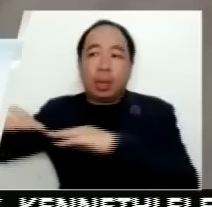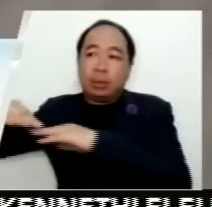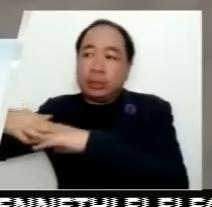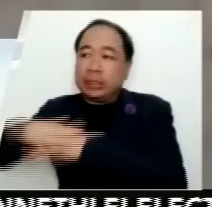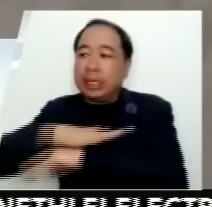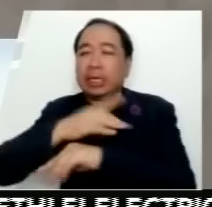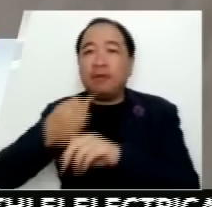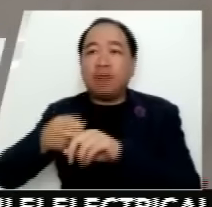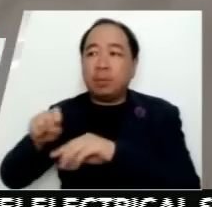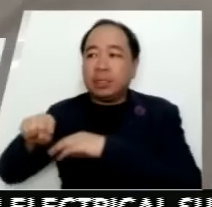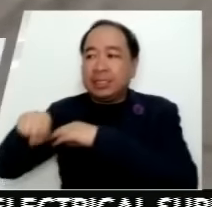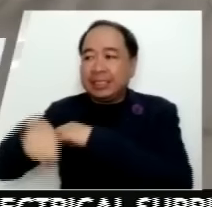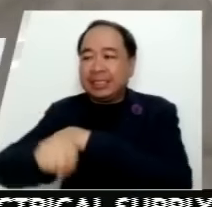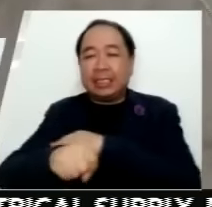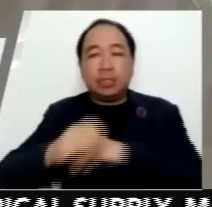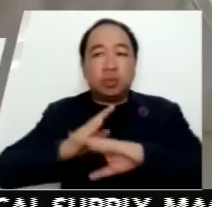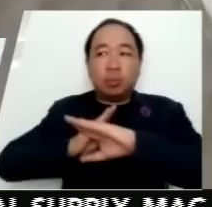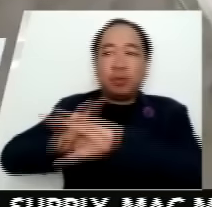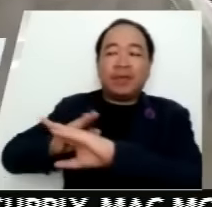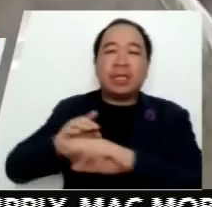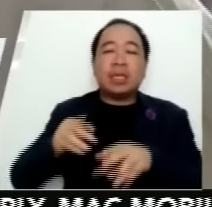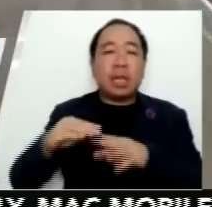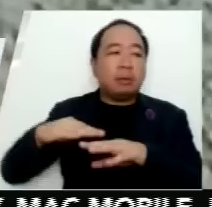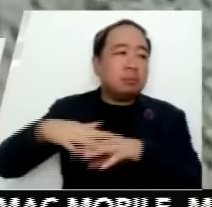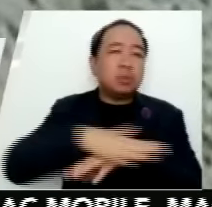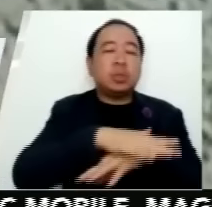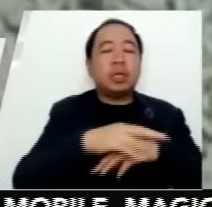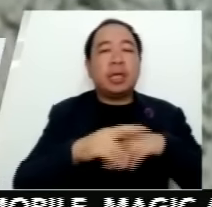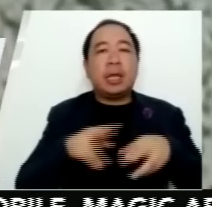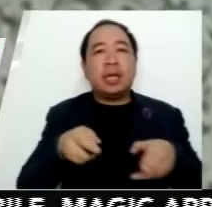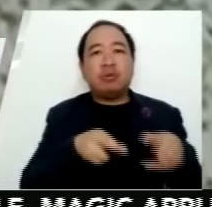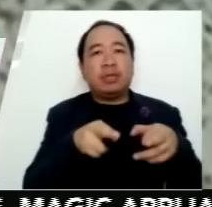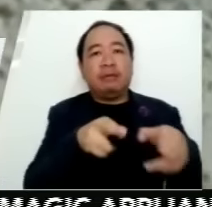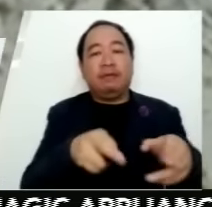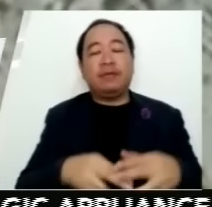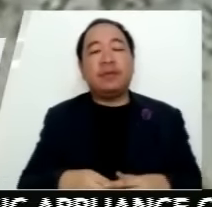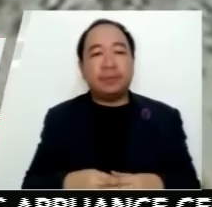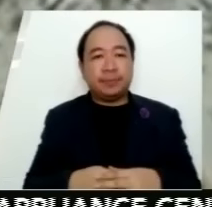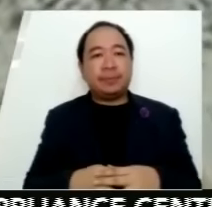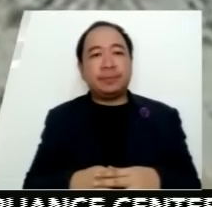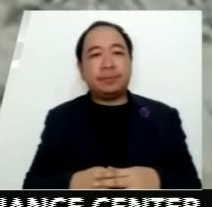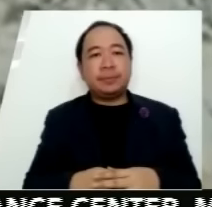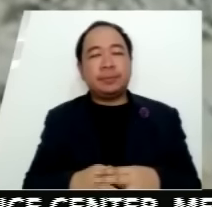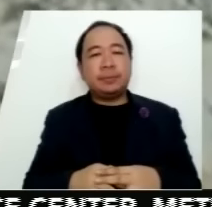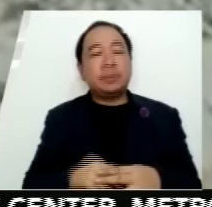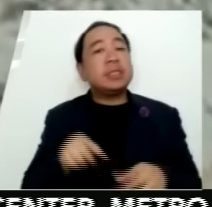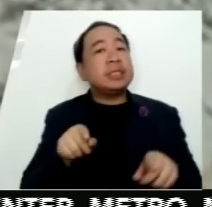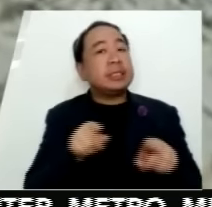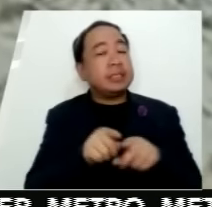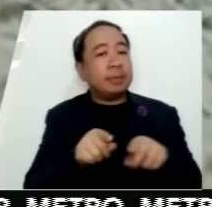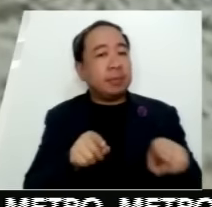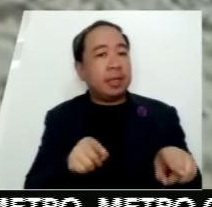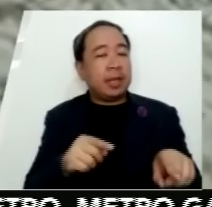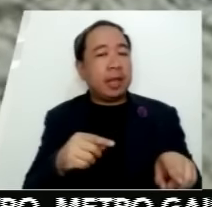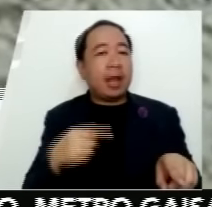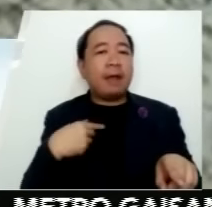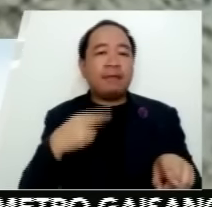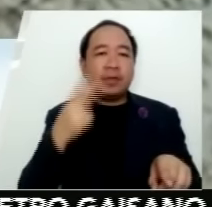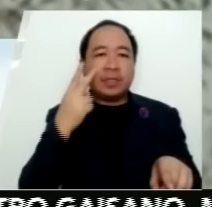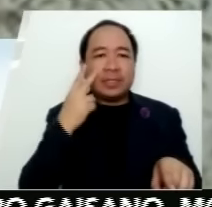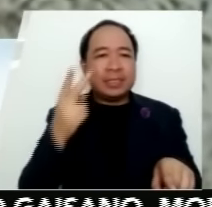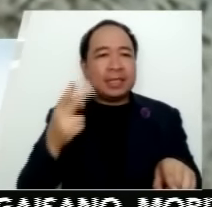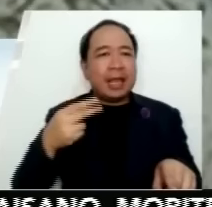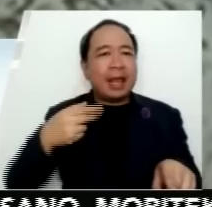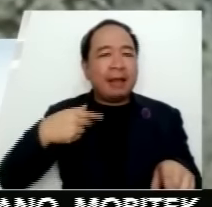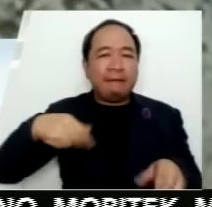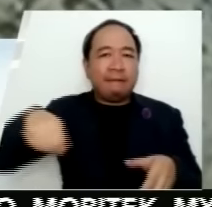para ma-prevent yung pagkuha niya dito sa tabi. Sa bayan pa rin ng Mariveles, mano-mano ang oil recovery operations ng